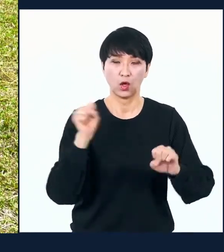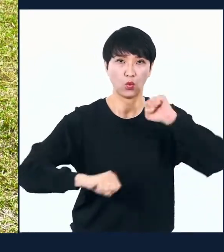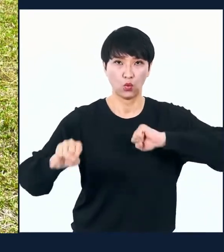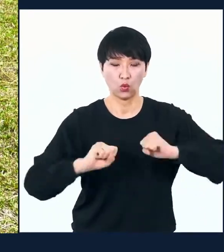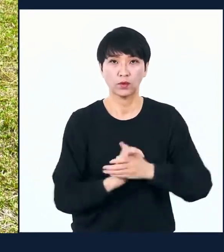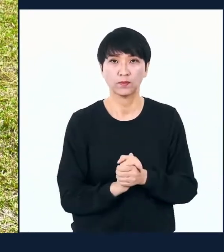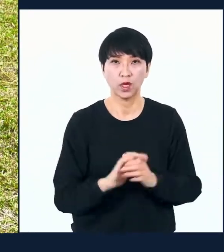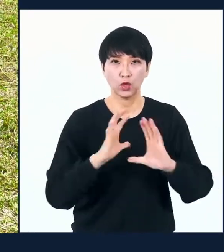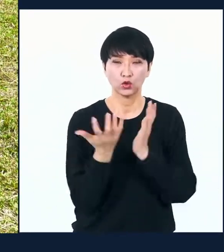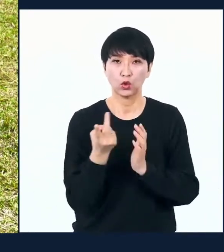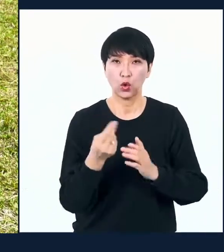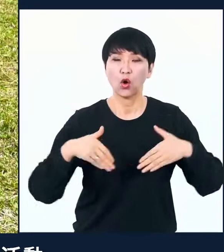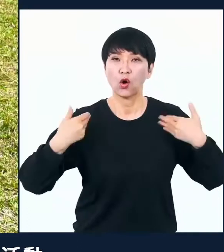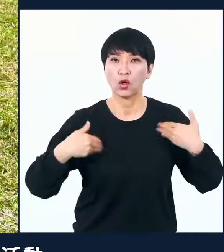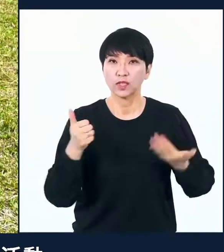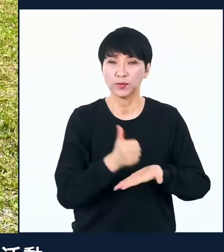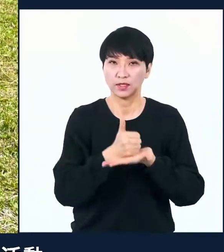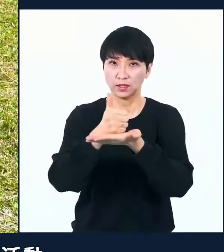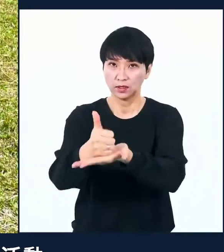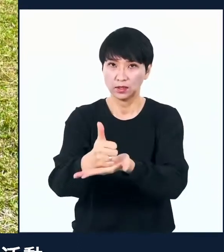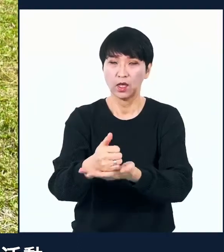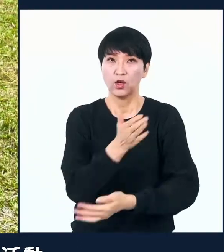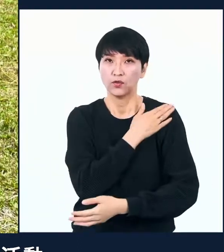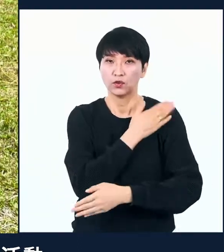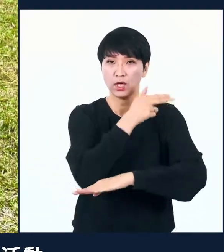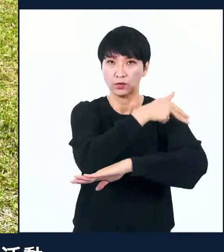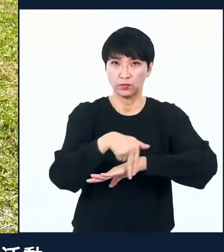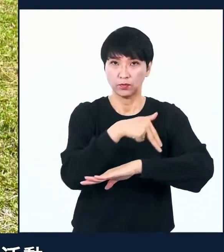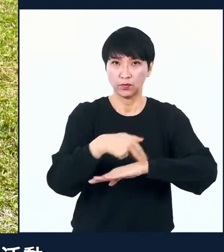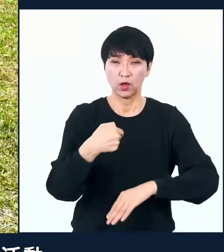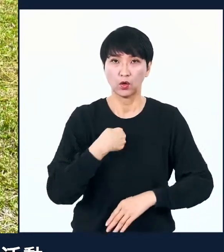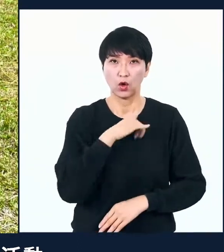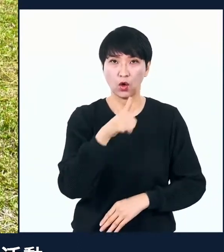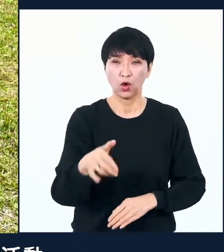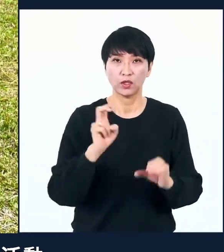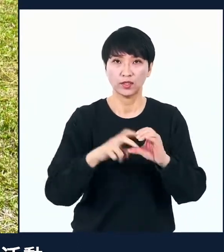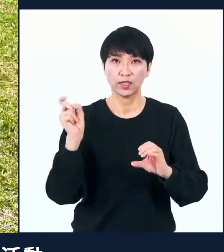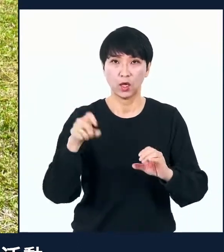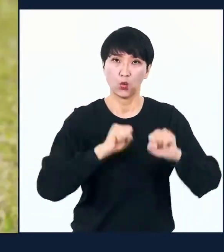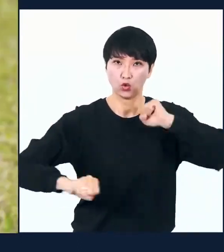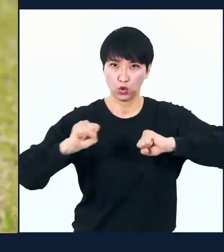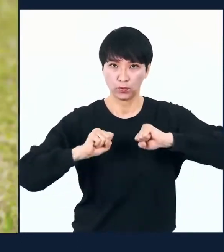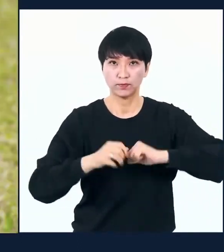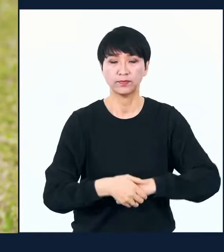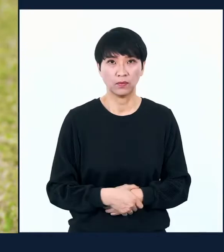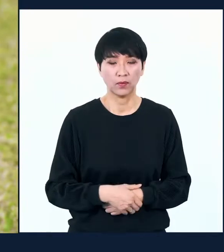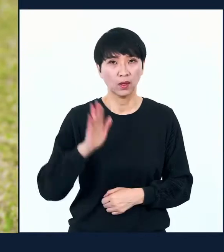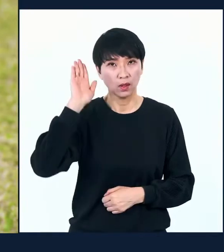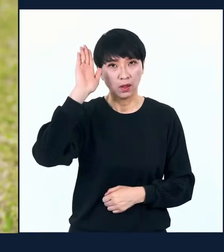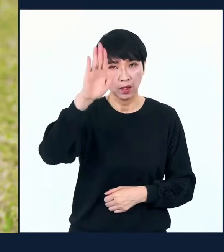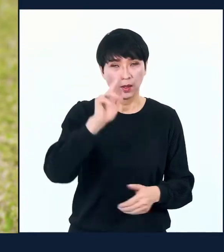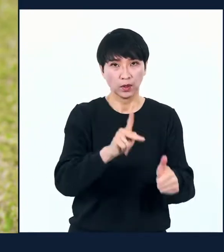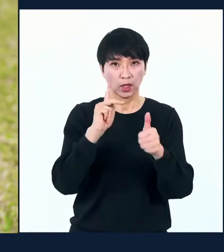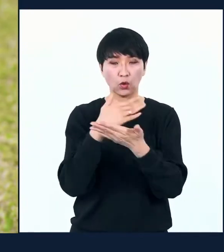獨腳鴨很開心呢受到邀請策劃今次的我去西九活動。我們希望透過